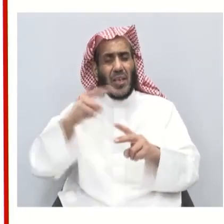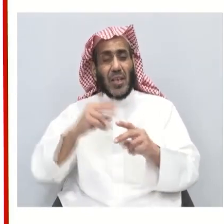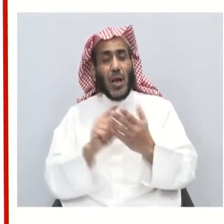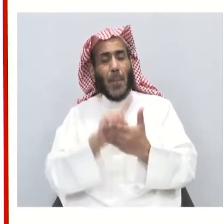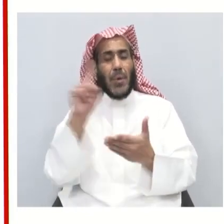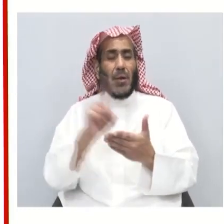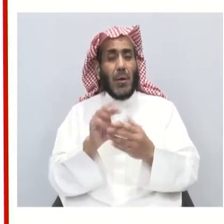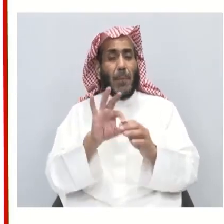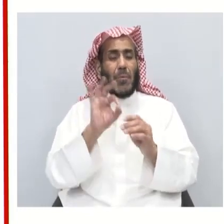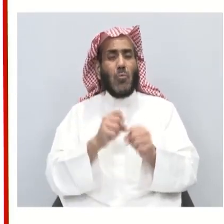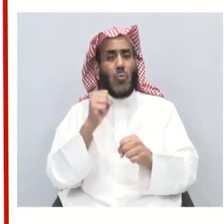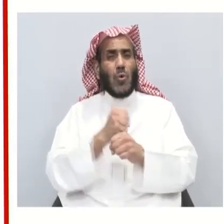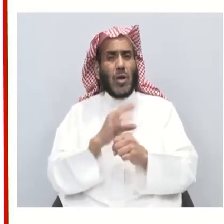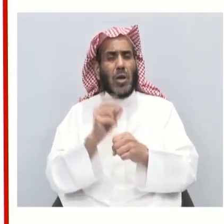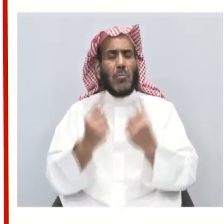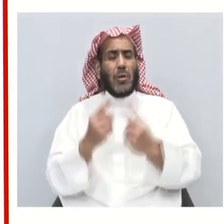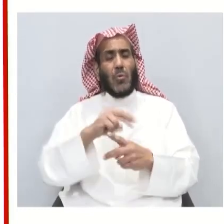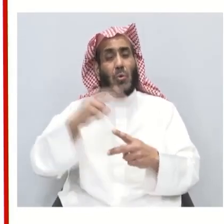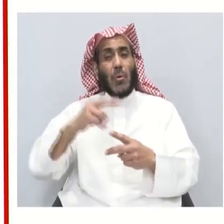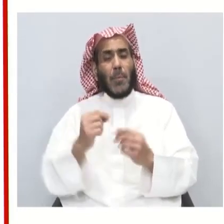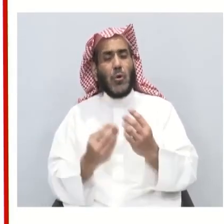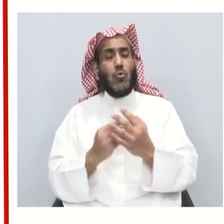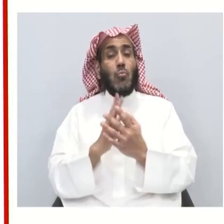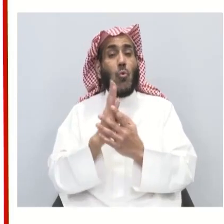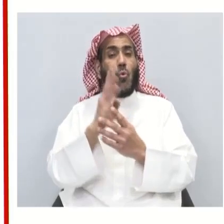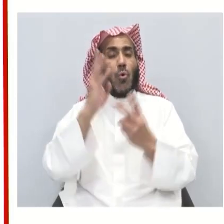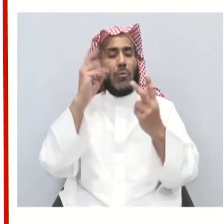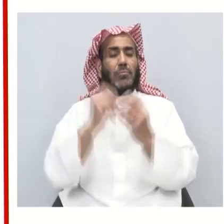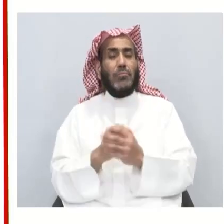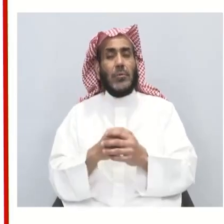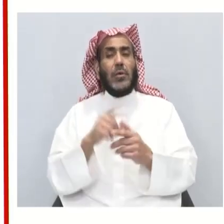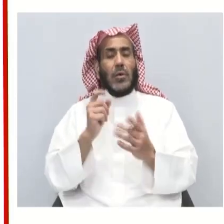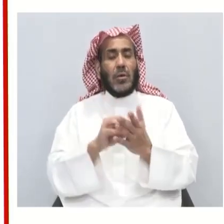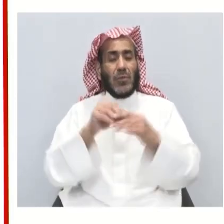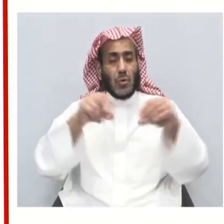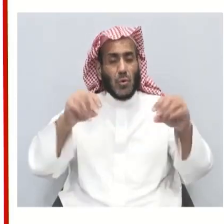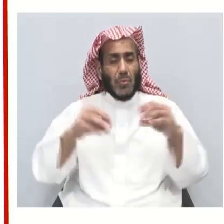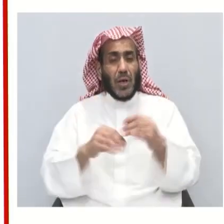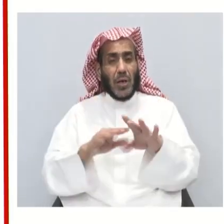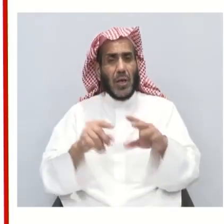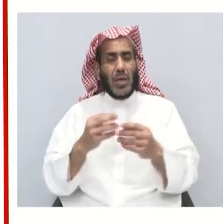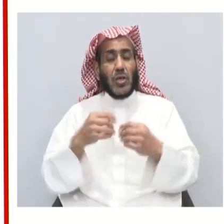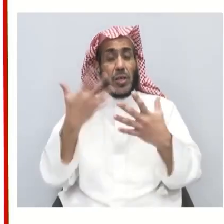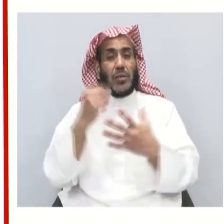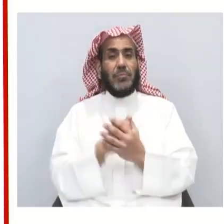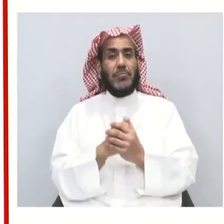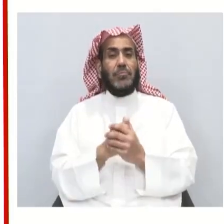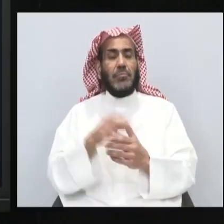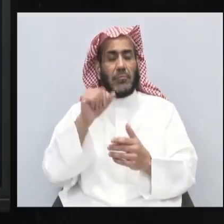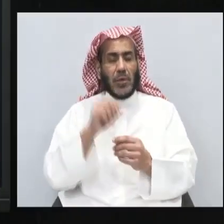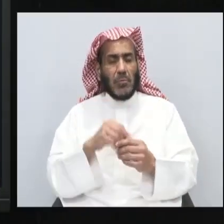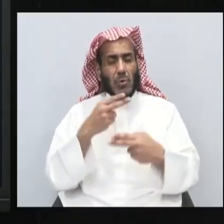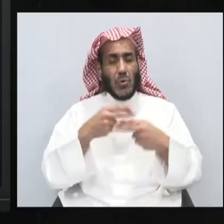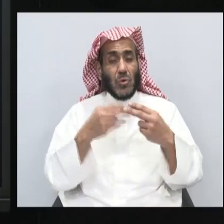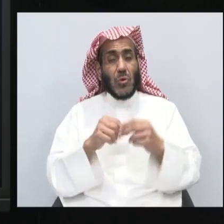البيئة مما يمكن النباتات الأخرى من النمو في التربة الجديدة؟ نعم